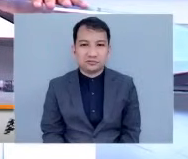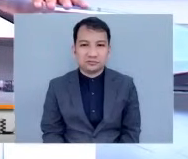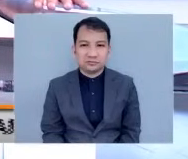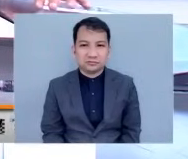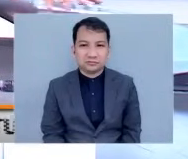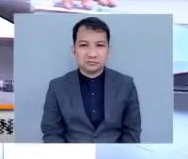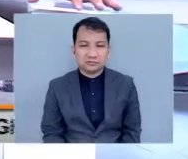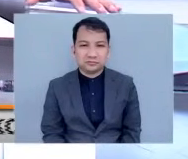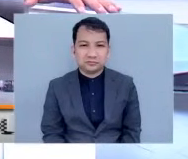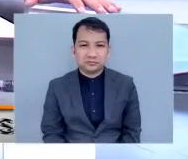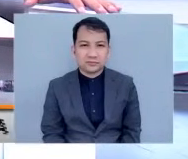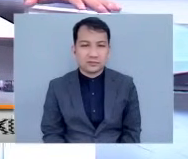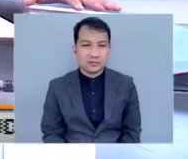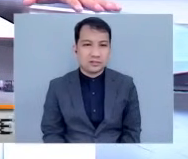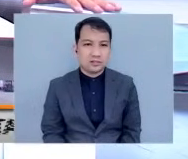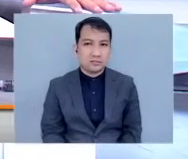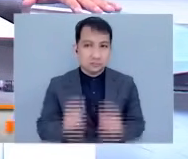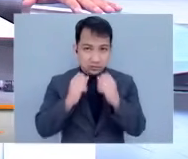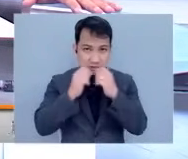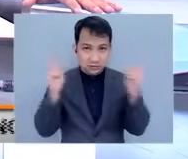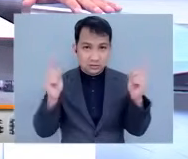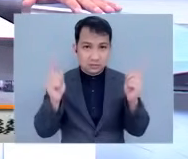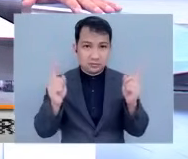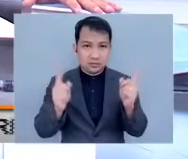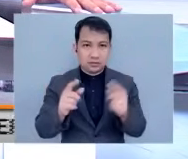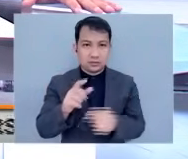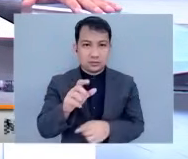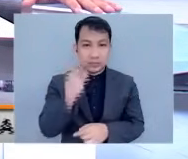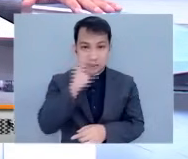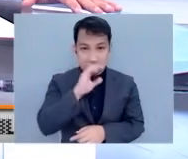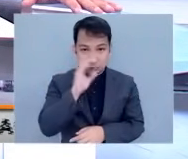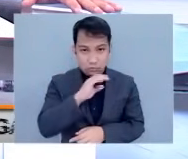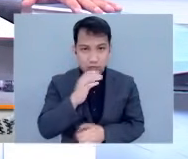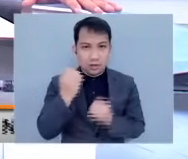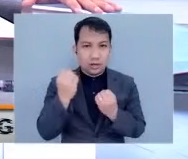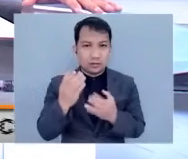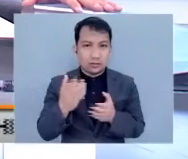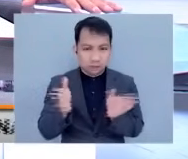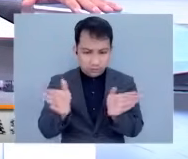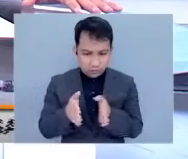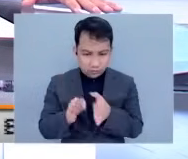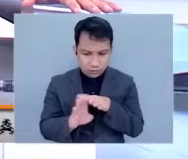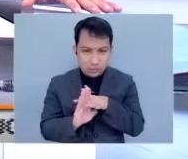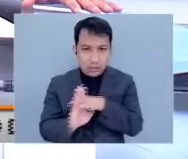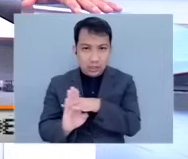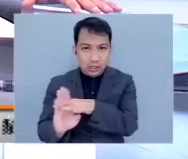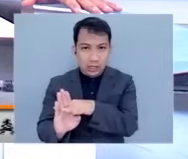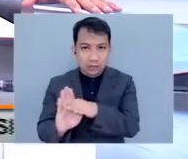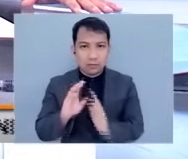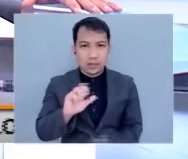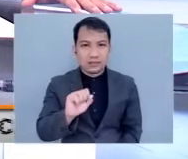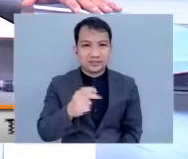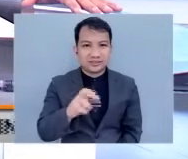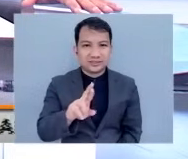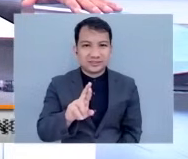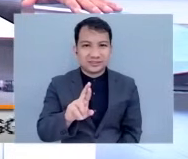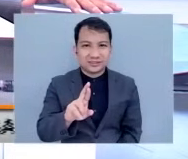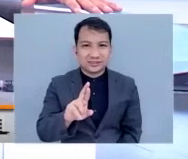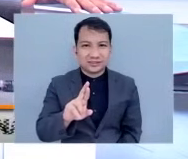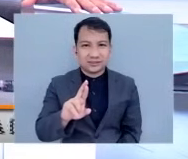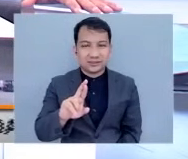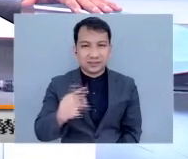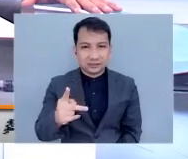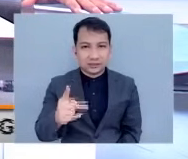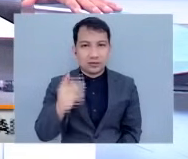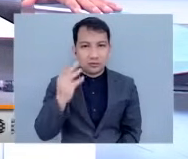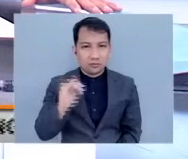Nagulat ang mga residente sa Santander, Cebu nang dumagsa ang mga maliliit na pating malapit sa dalampasigan. May paliwanag naman